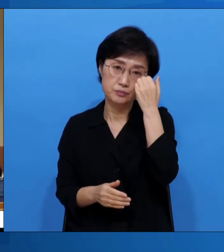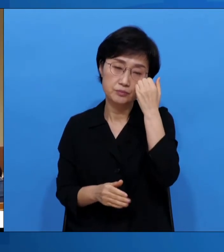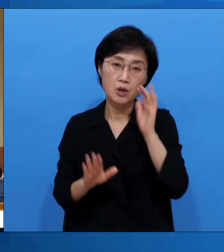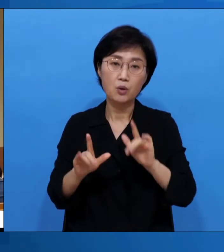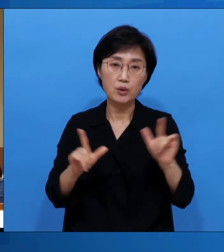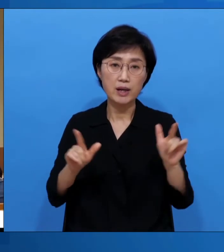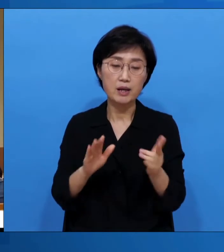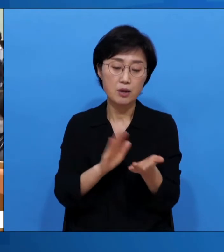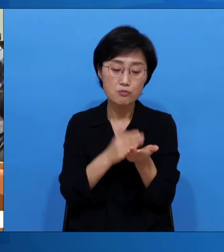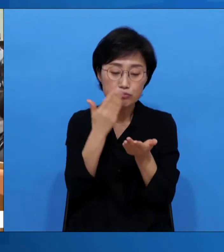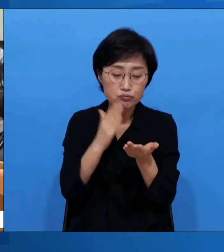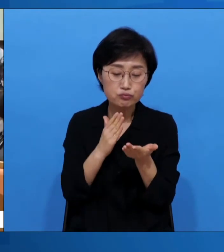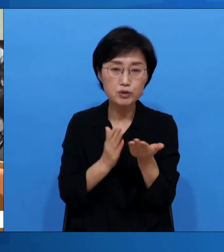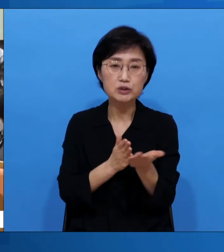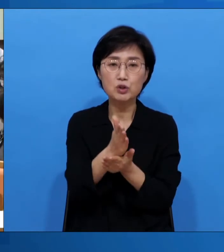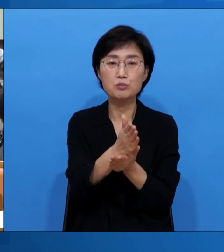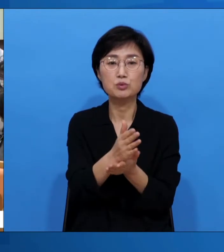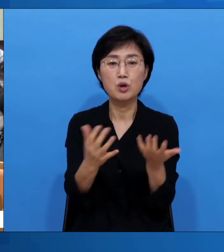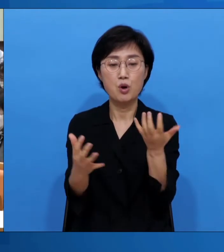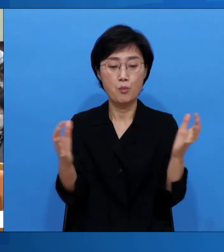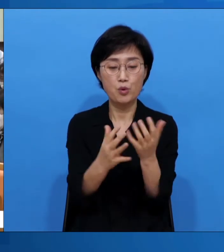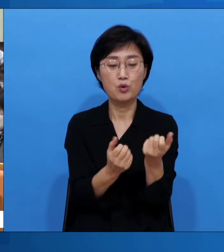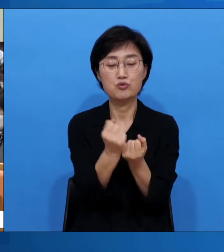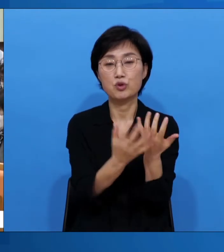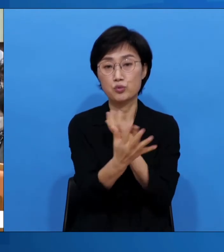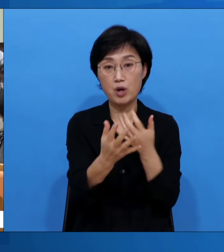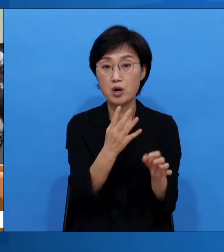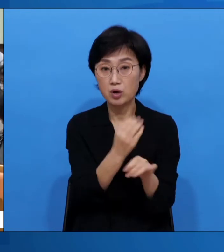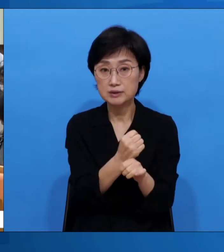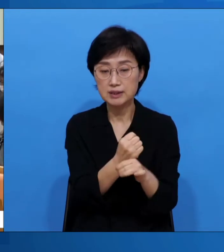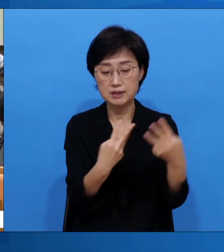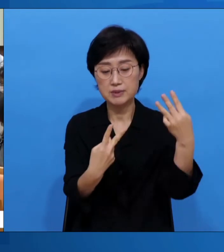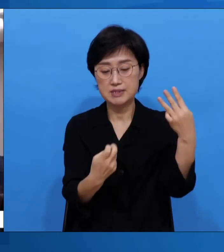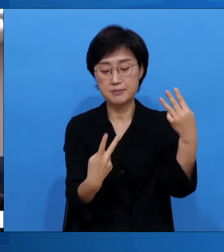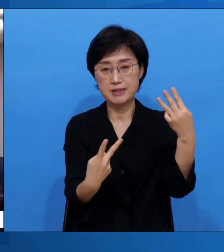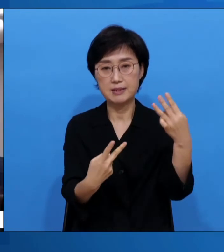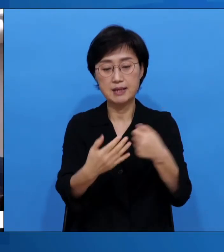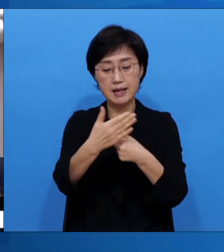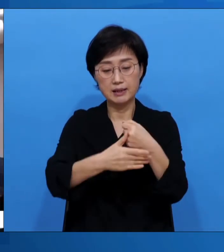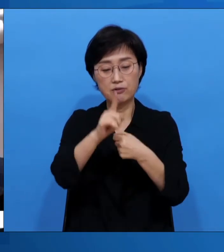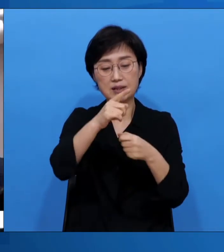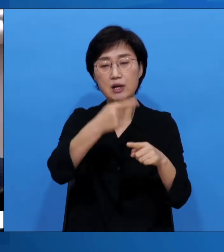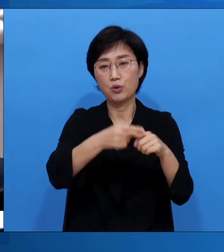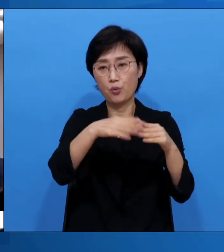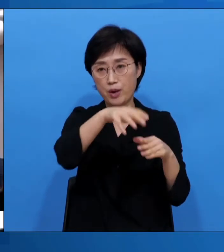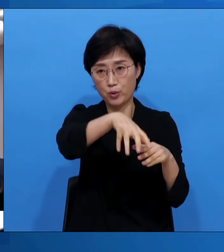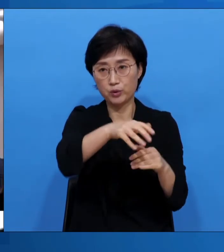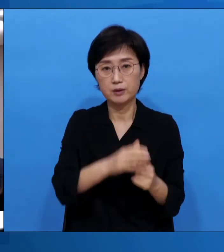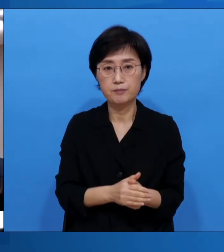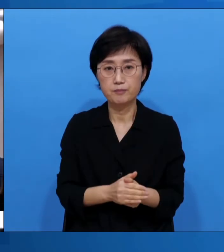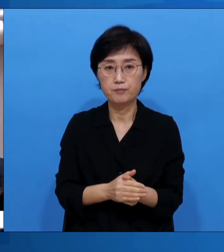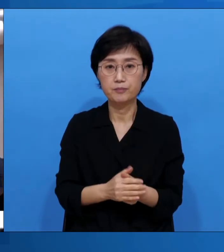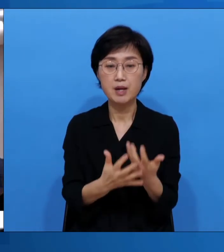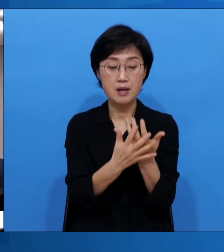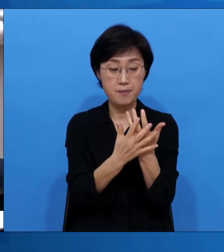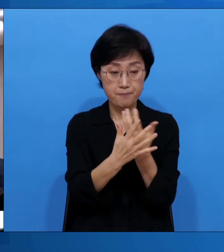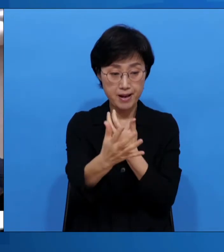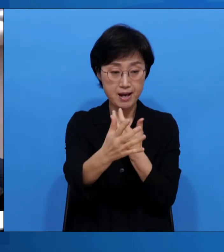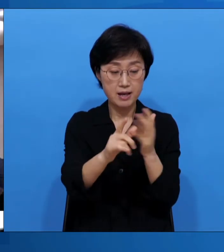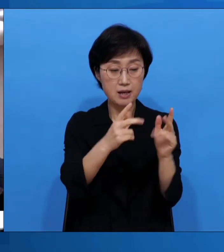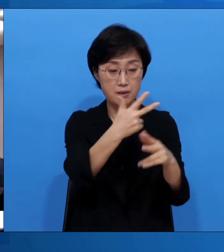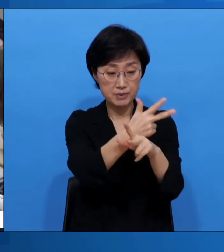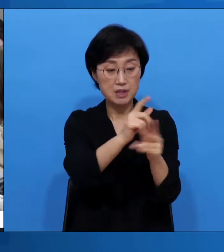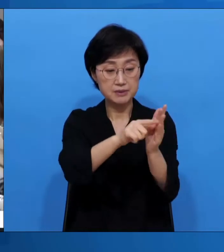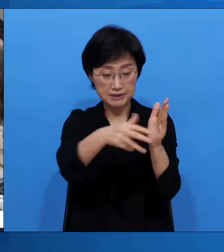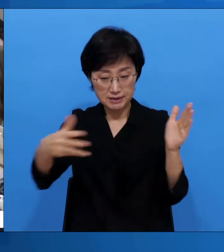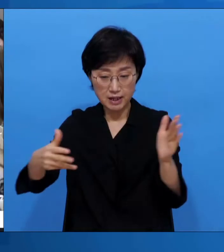2022 뷰티 수련회가 오는 22일 대구 하나교에서 열립니다. 이번 수련회는 비대면 시대의 뷰티 선교라는